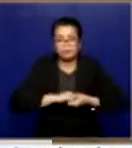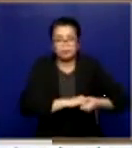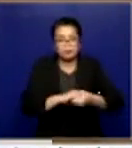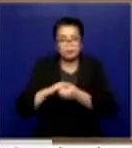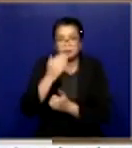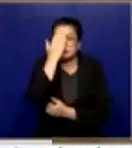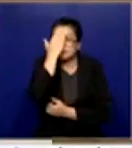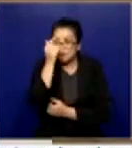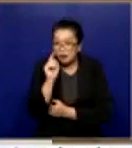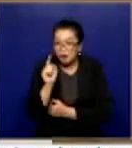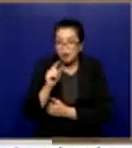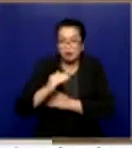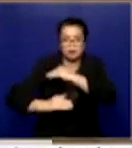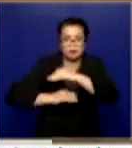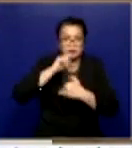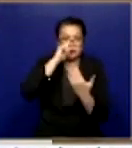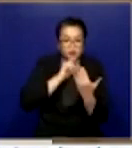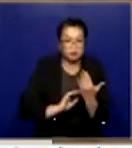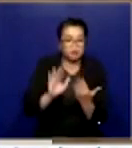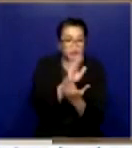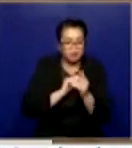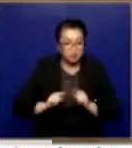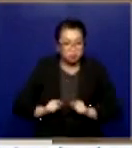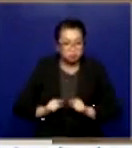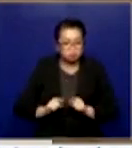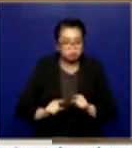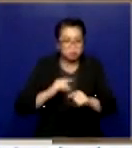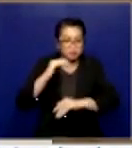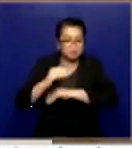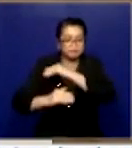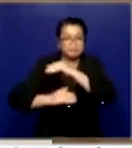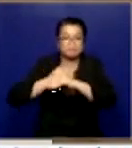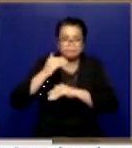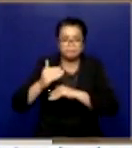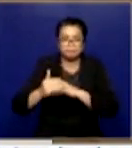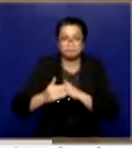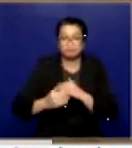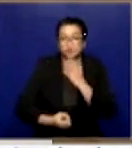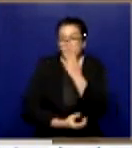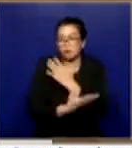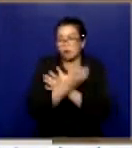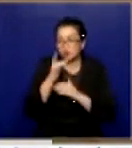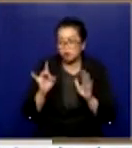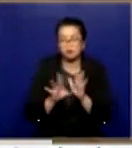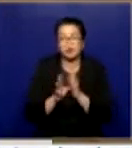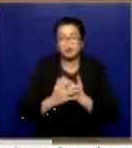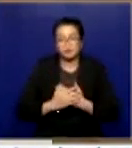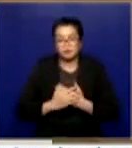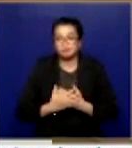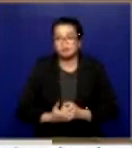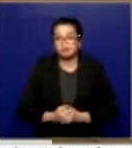อย่างเต็มความสามารถเพื่อขับเคลื่อนประเทศให้เดินต่อไปจนกว่าจะไม่มีโอกาสได้ทำ